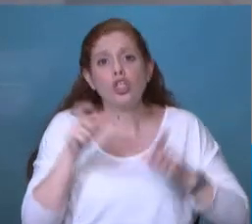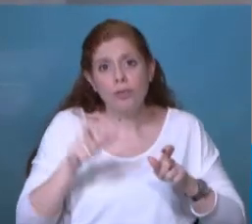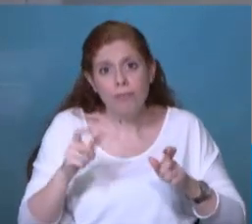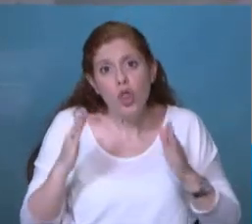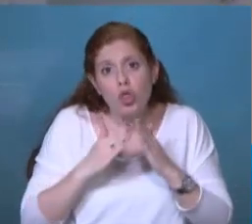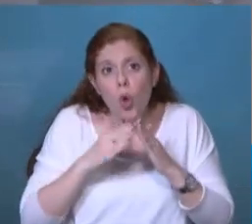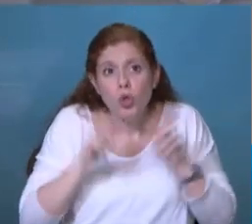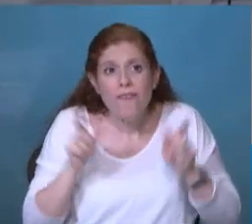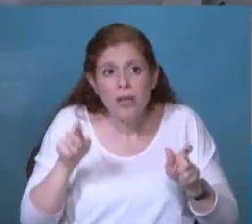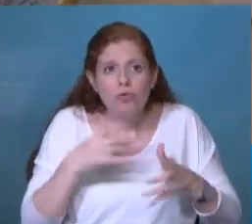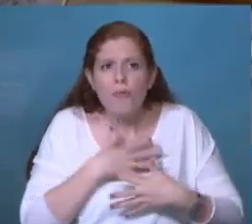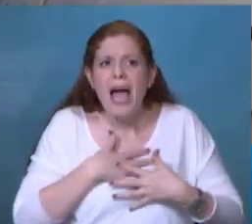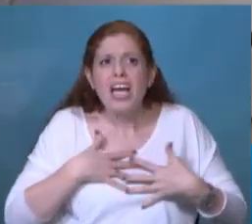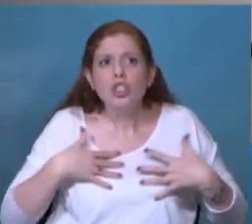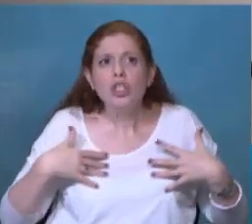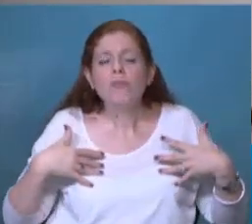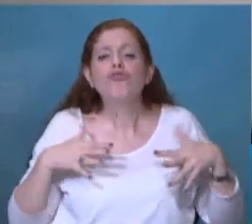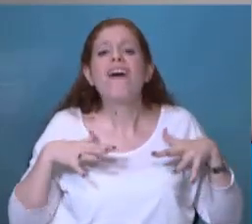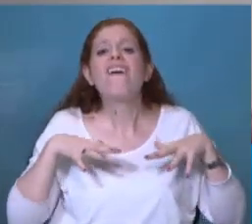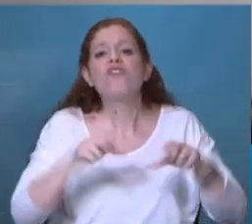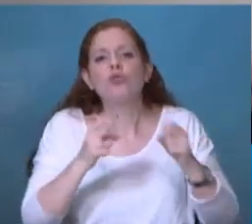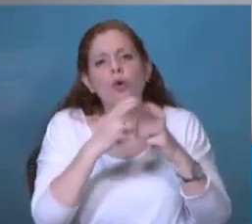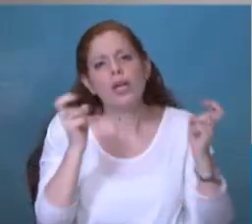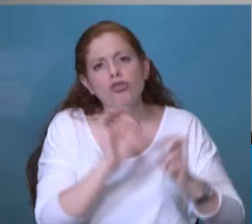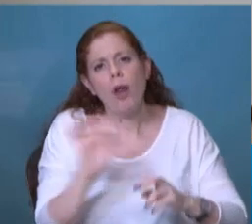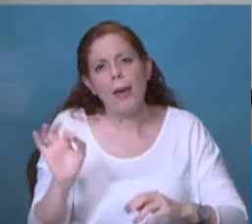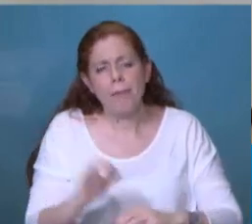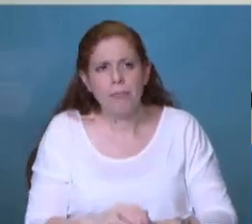תושבים, שמרגישים שכבשו להם את העיר.